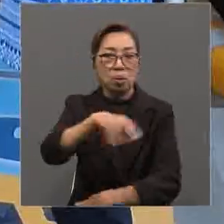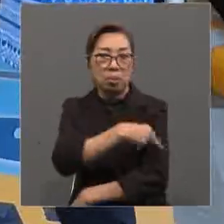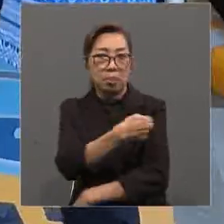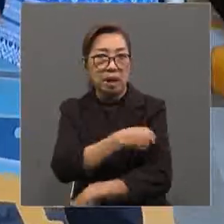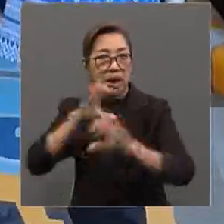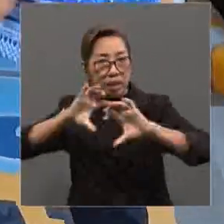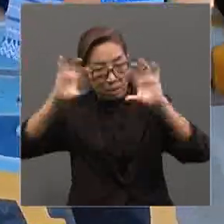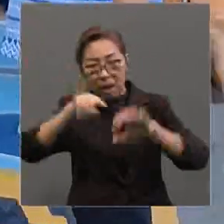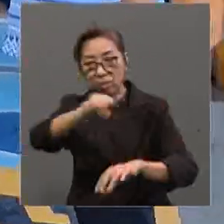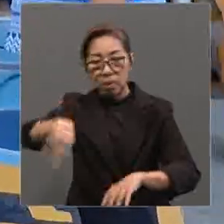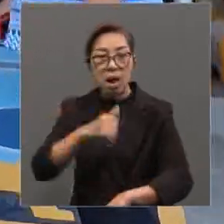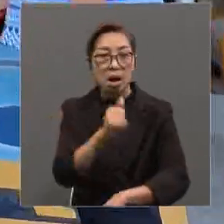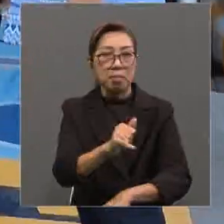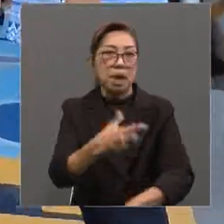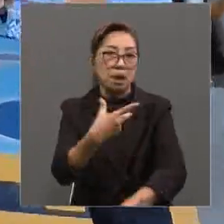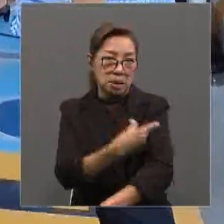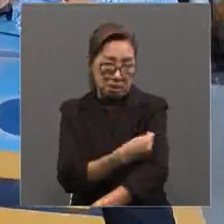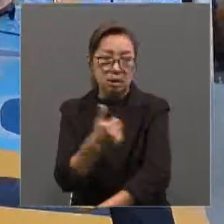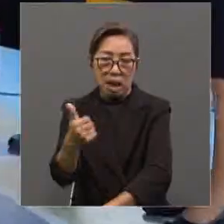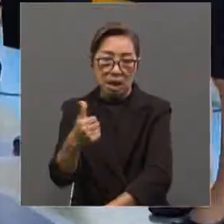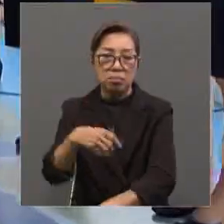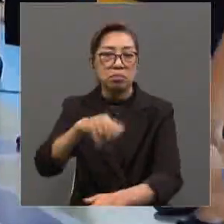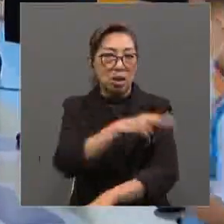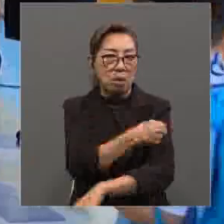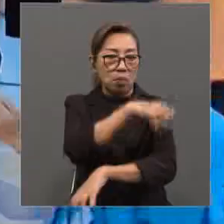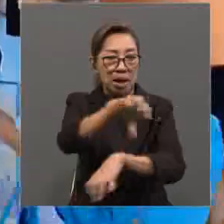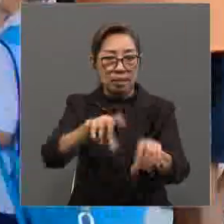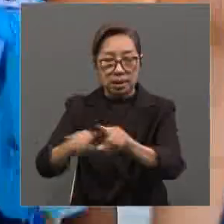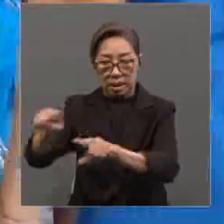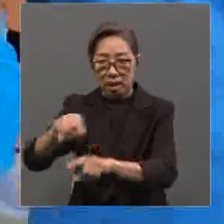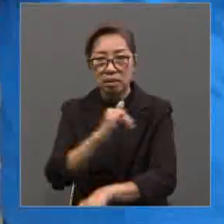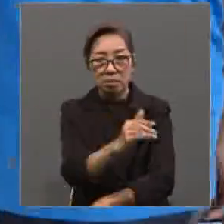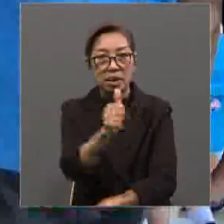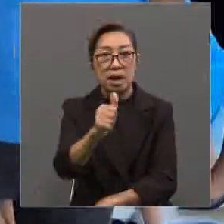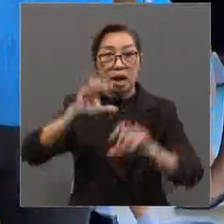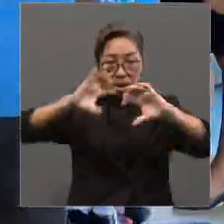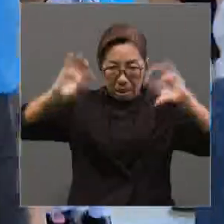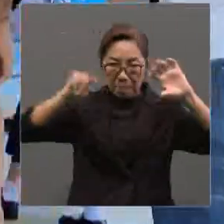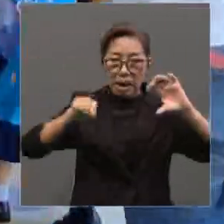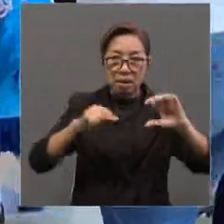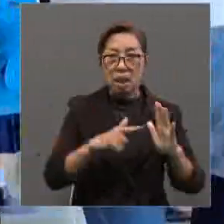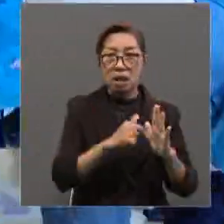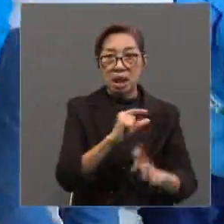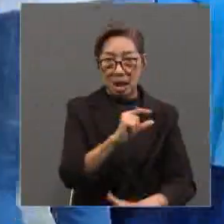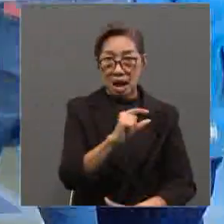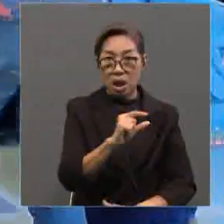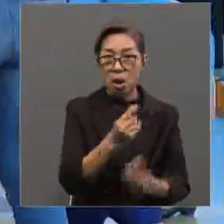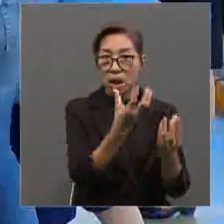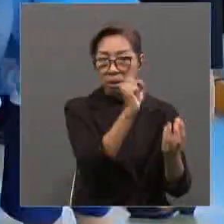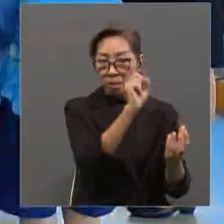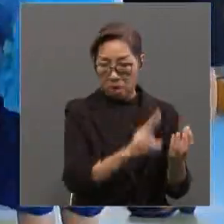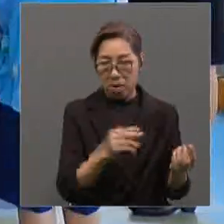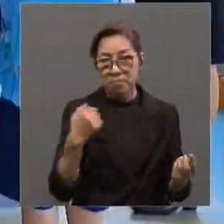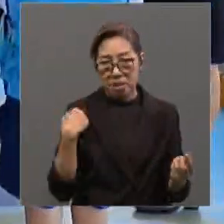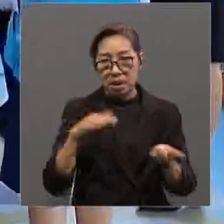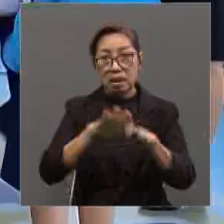รัฐนะคะตอนนี้ฉีดได้กว้างขวางเลยหลากหลายโรงพยาบาลก็ยืนยันว่าทางภาครัฐเองก็ยังมียาเวชภัณฑ์สำรองแล้วก็เ